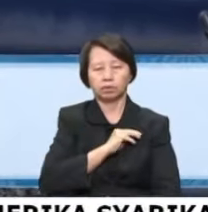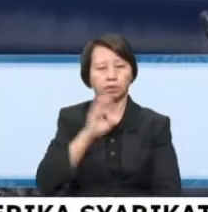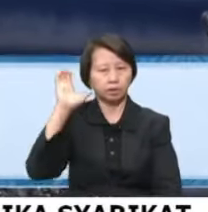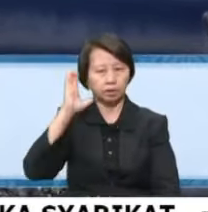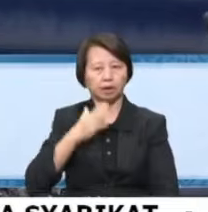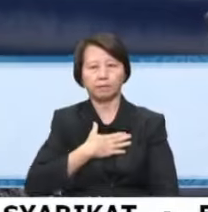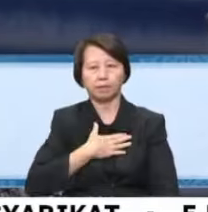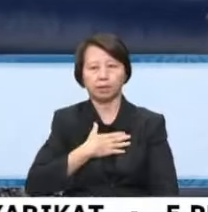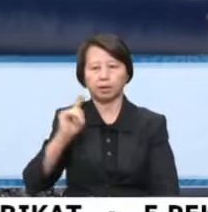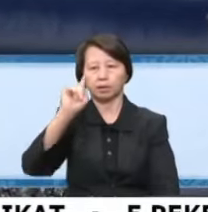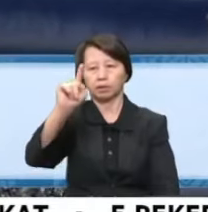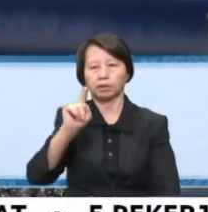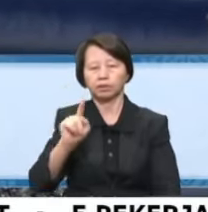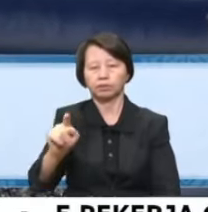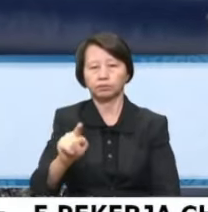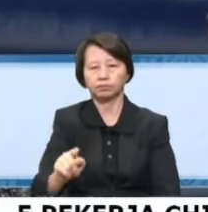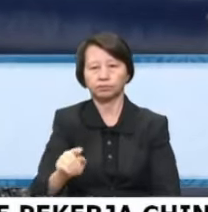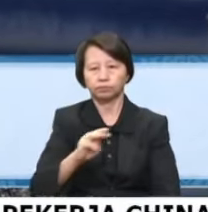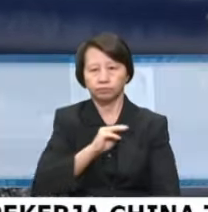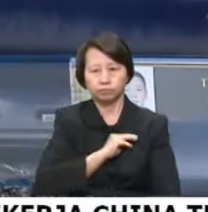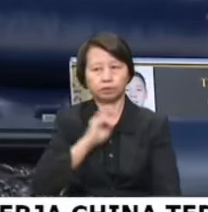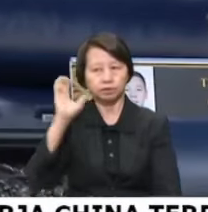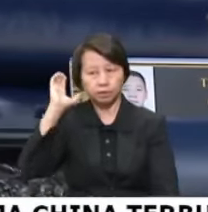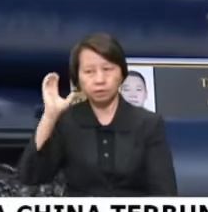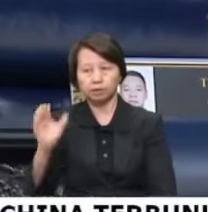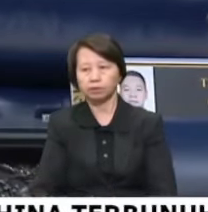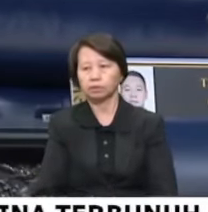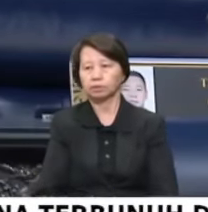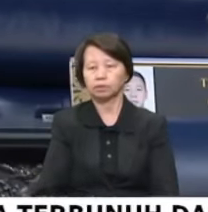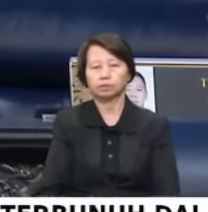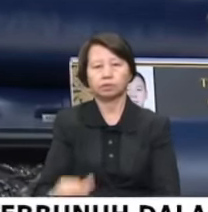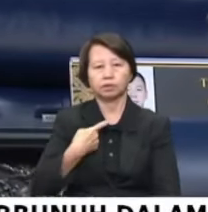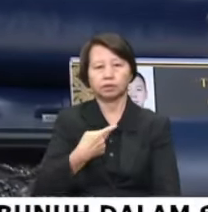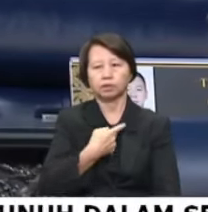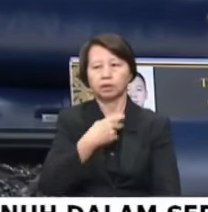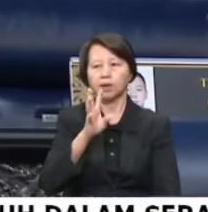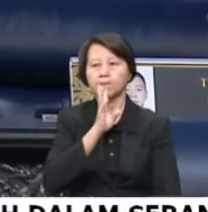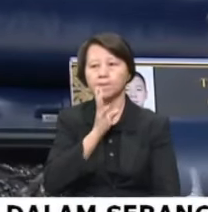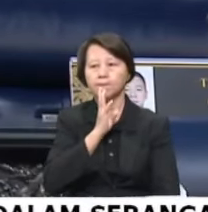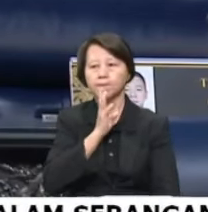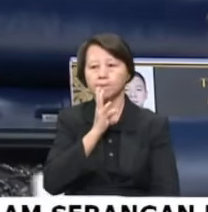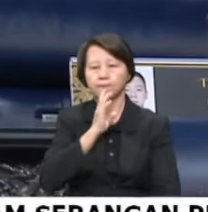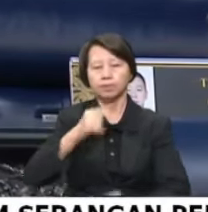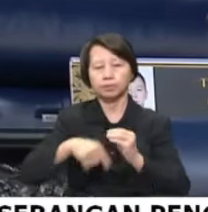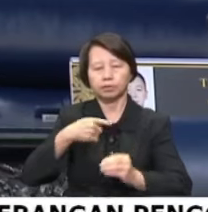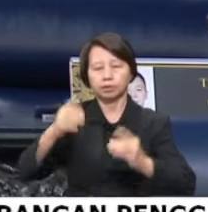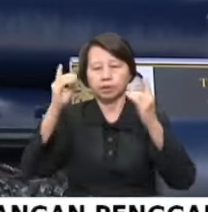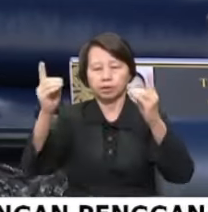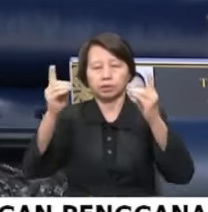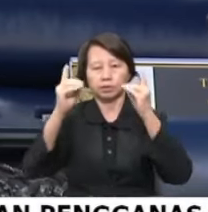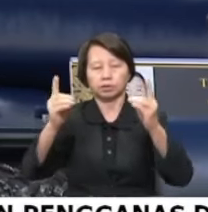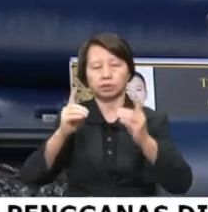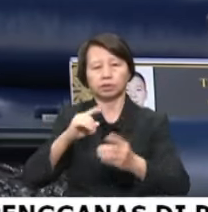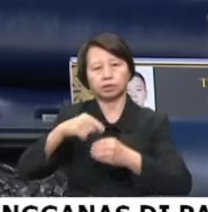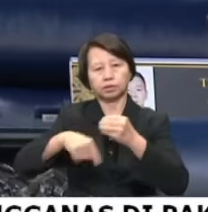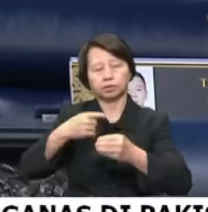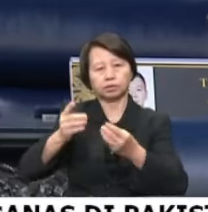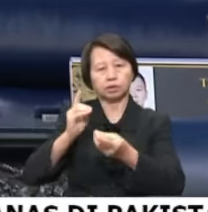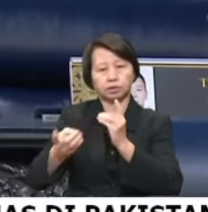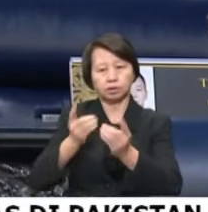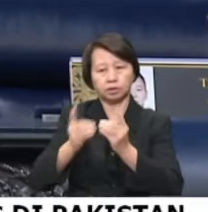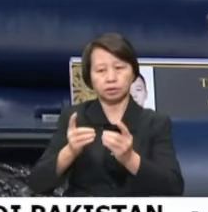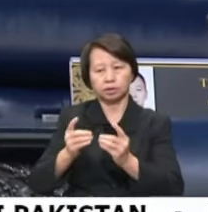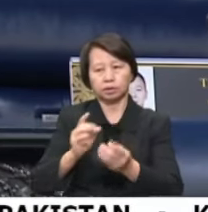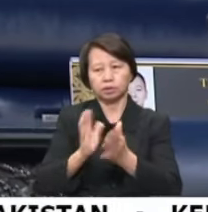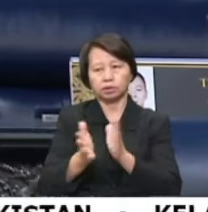ni betul-betul. Menteri, dengar. Kita bercakap soal berkaitan dengan pendidikan secara digital. Cuma